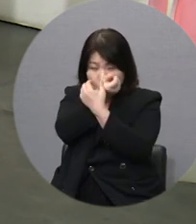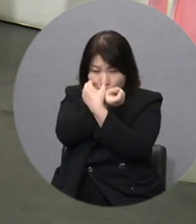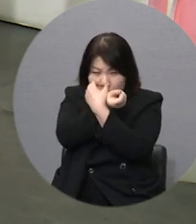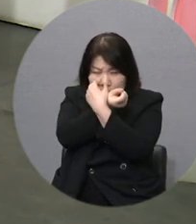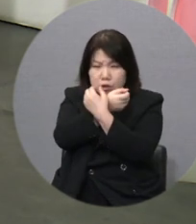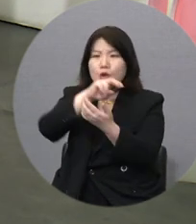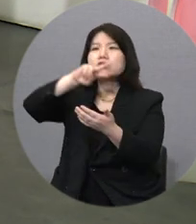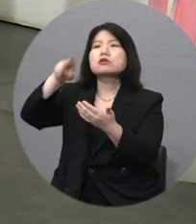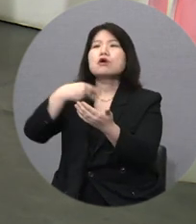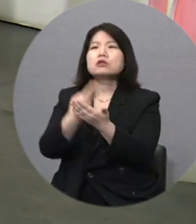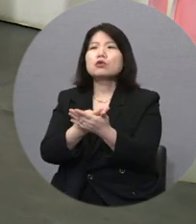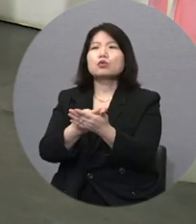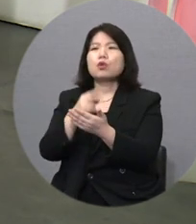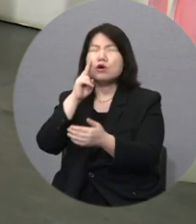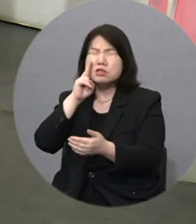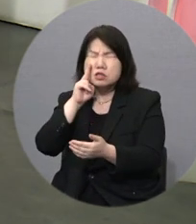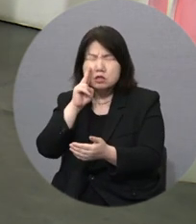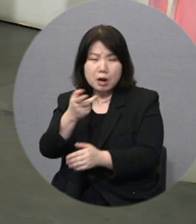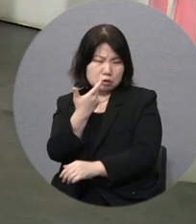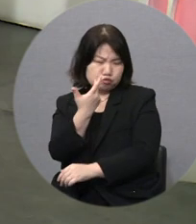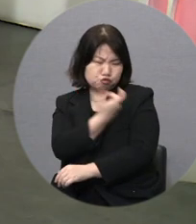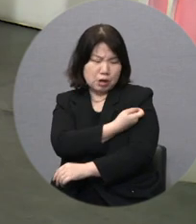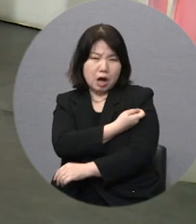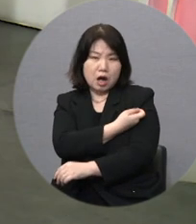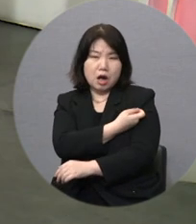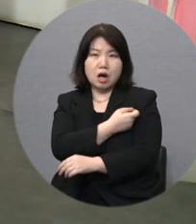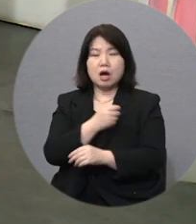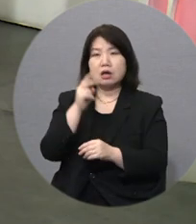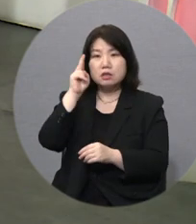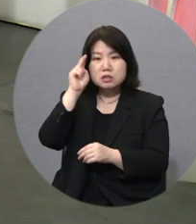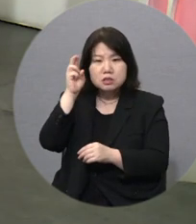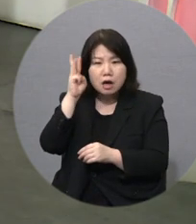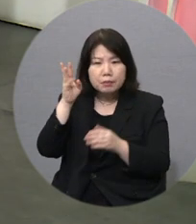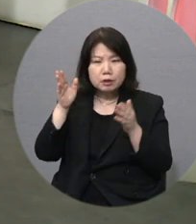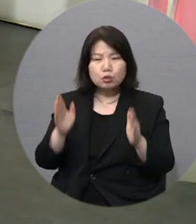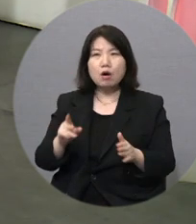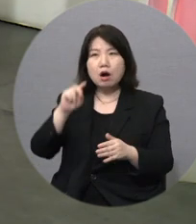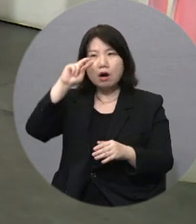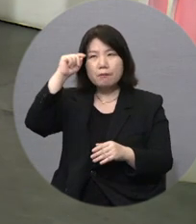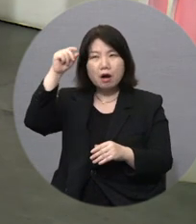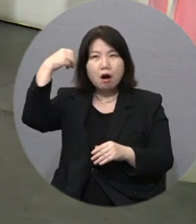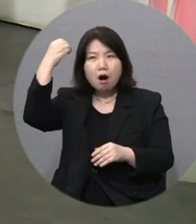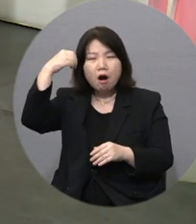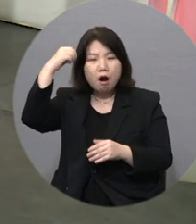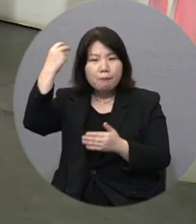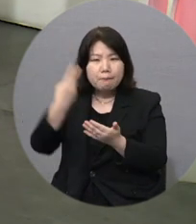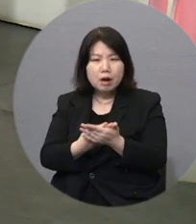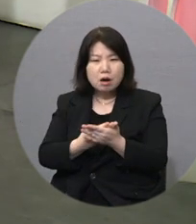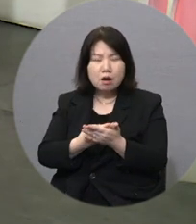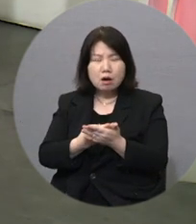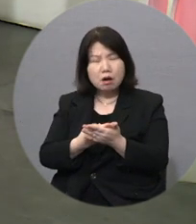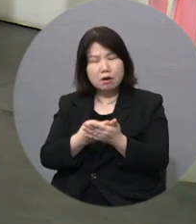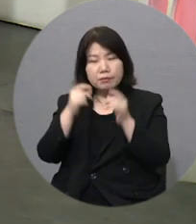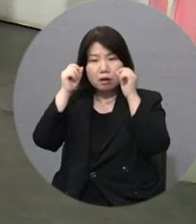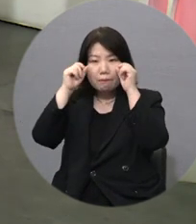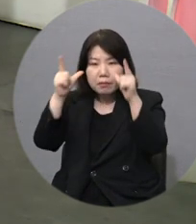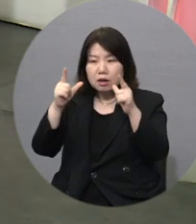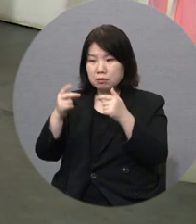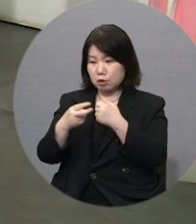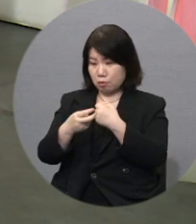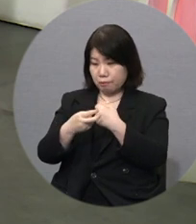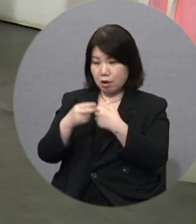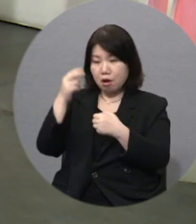어 주사라고 하는데 그걸 맞고 2 3일 정신을 읽고 있죠 그래서 깨어 나면은 이제 정신 병원이고